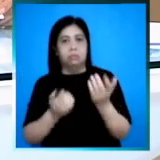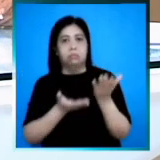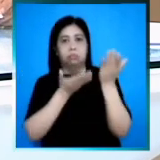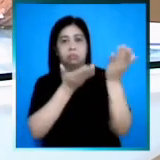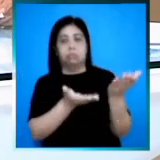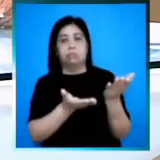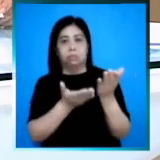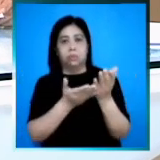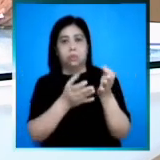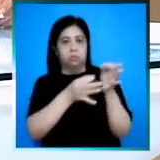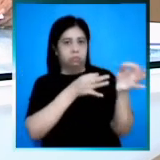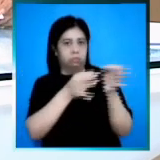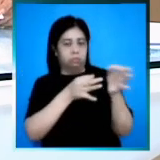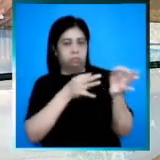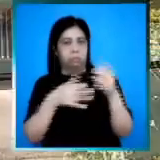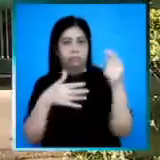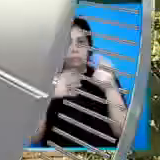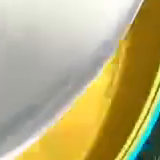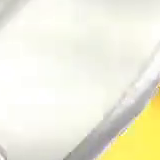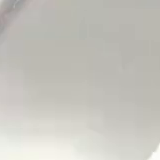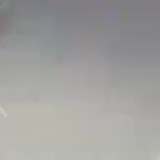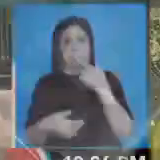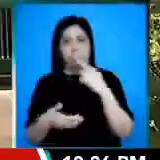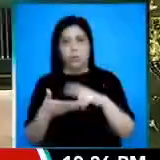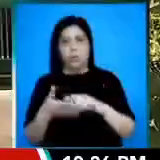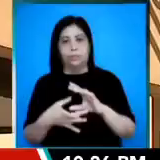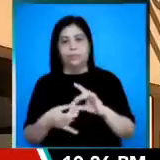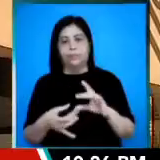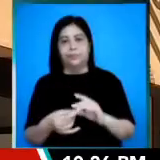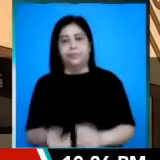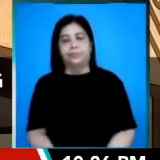paliwanag. Narito po ang aking report.